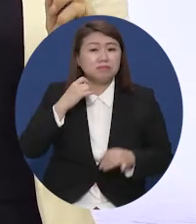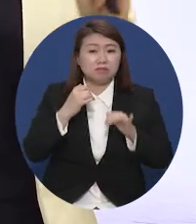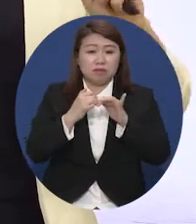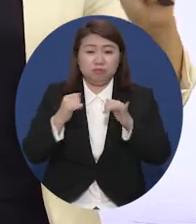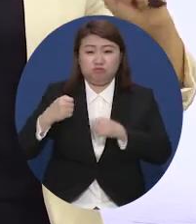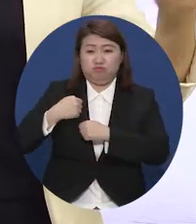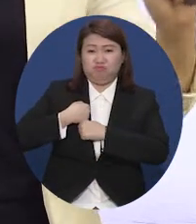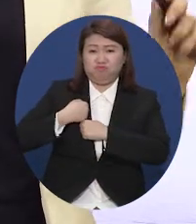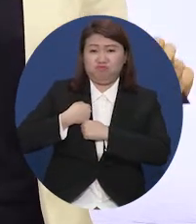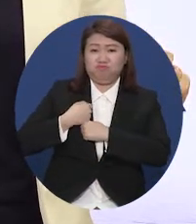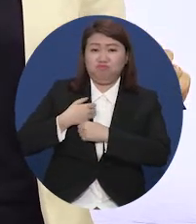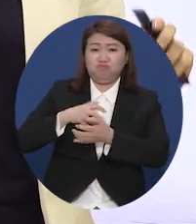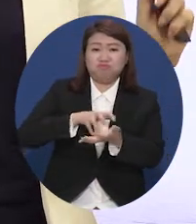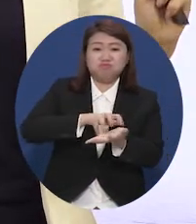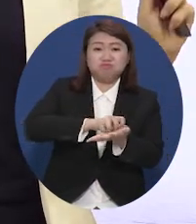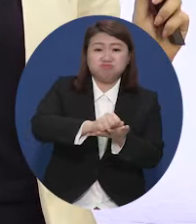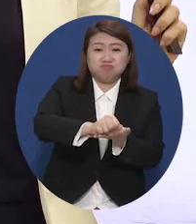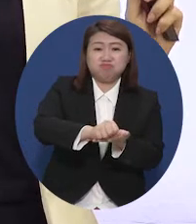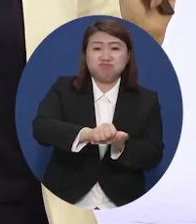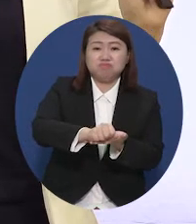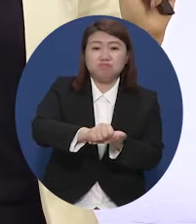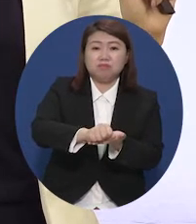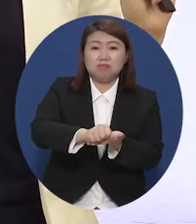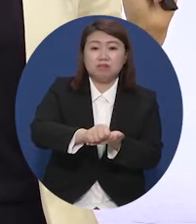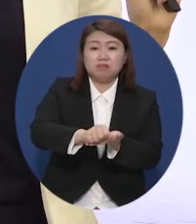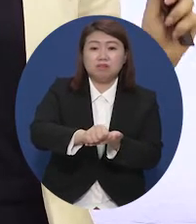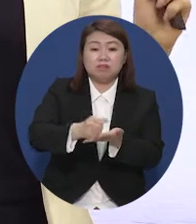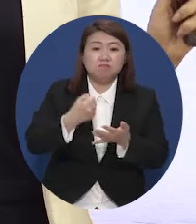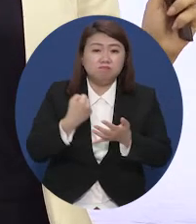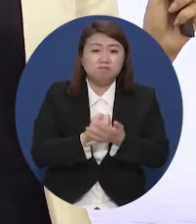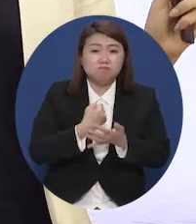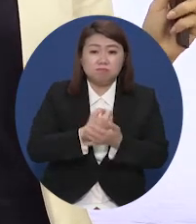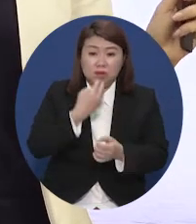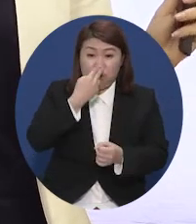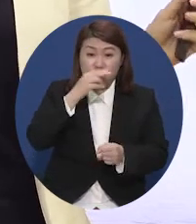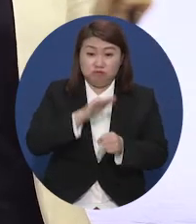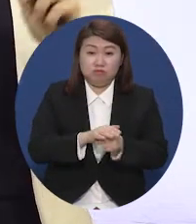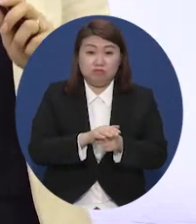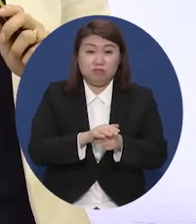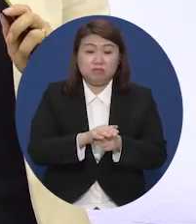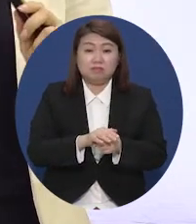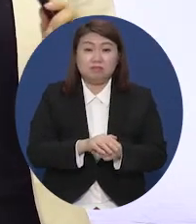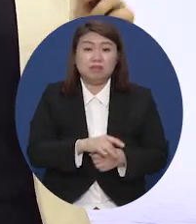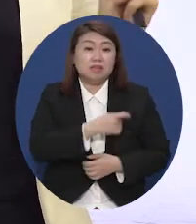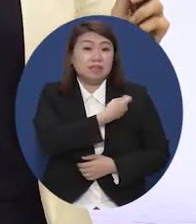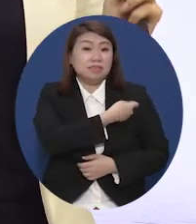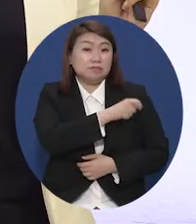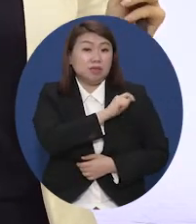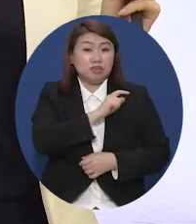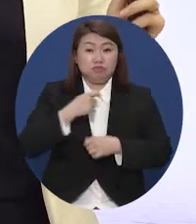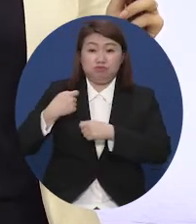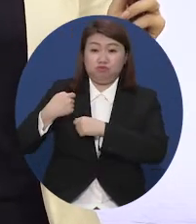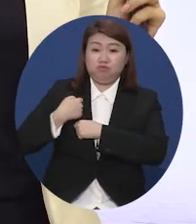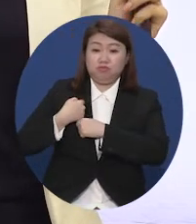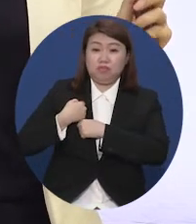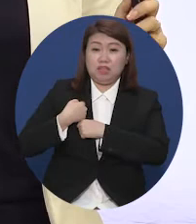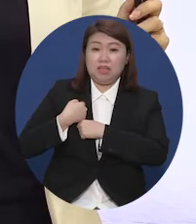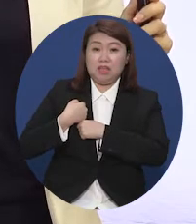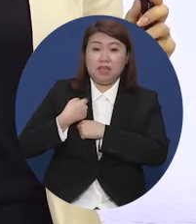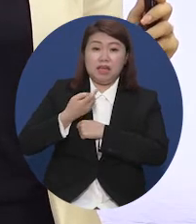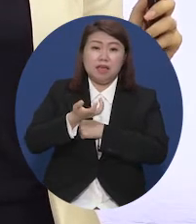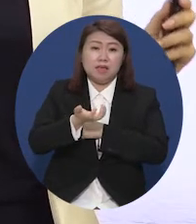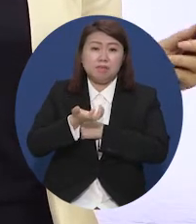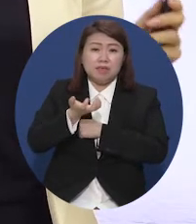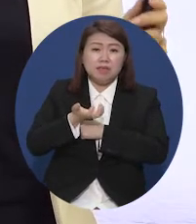군사들을 매복시킨 거예요 익심체에 하지만 그 스페인 군대를 침략하려고 한 거죠 하지만 이 스페인 군대는